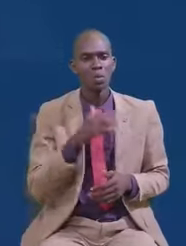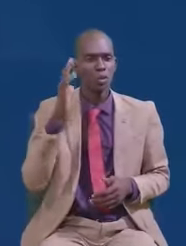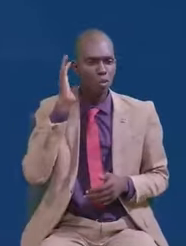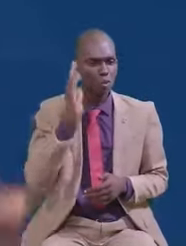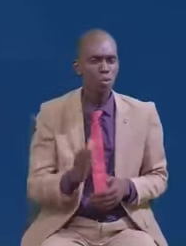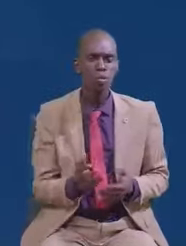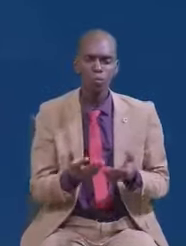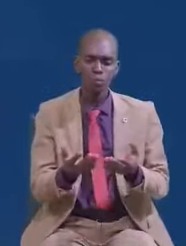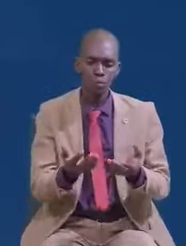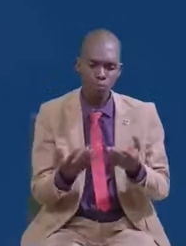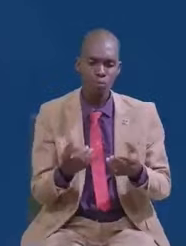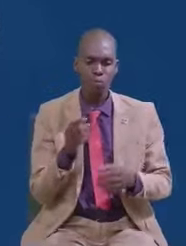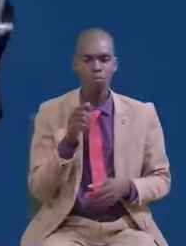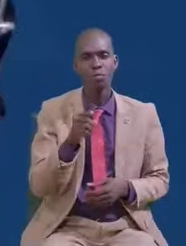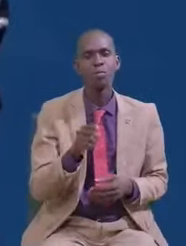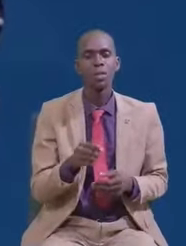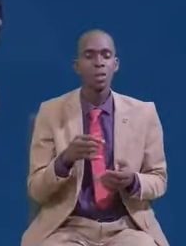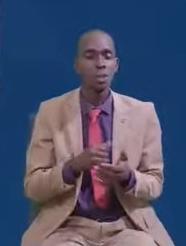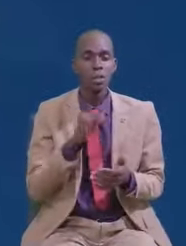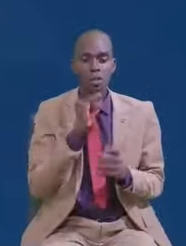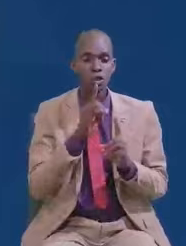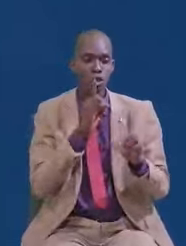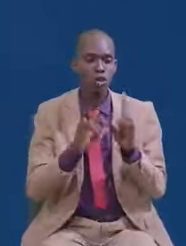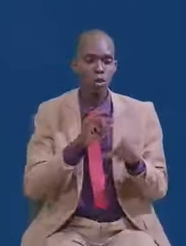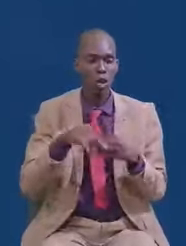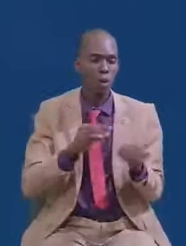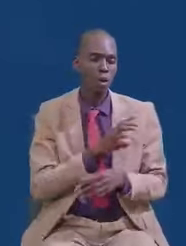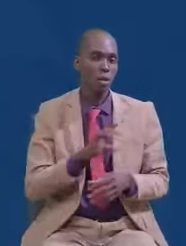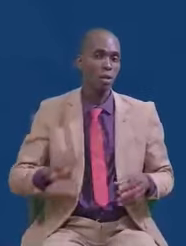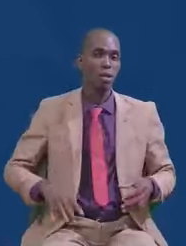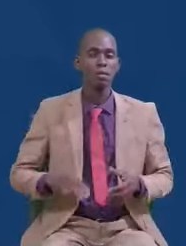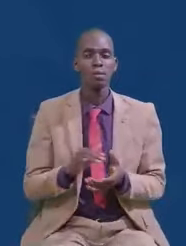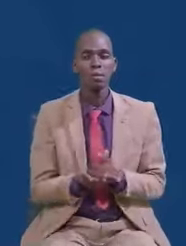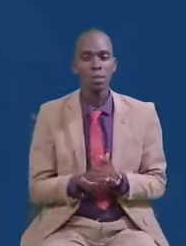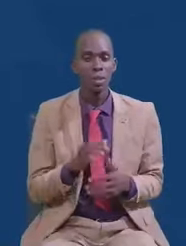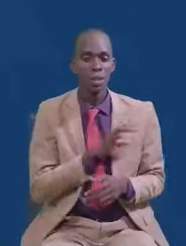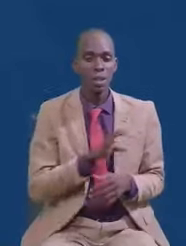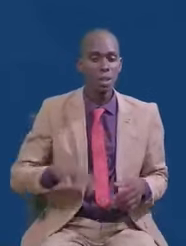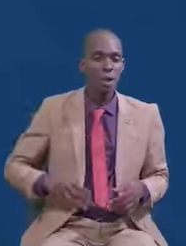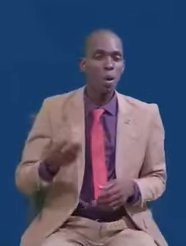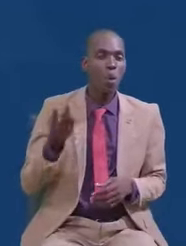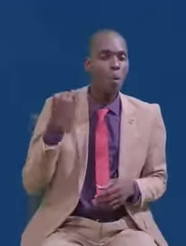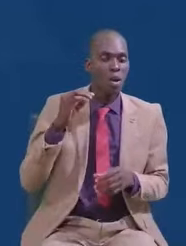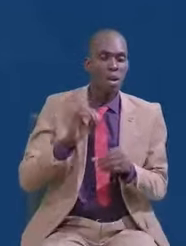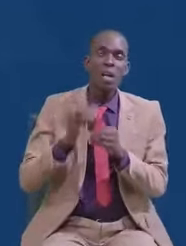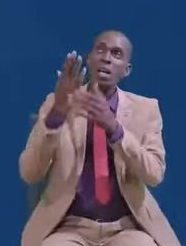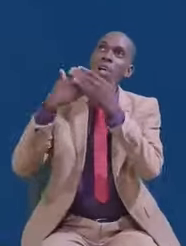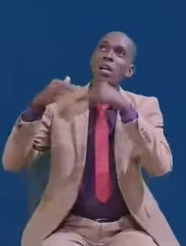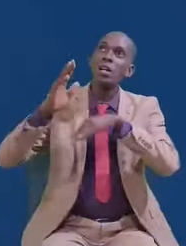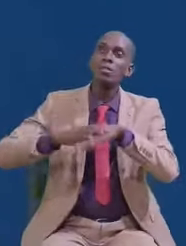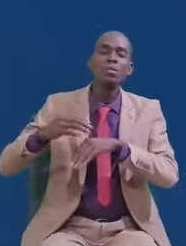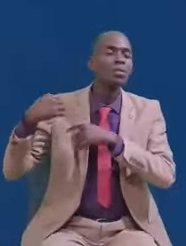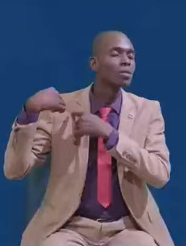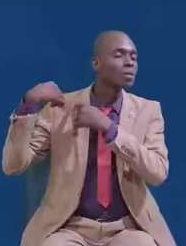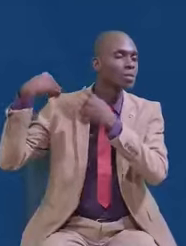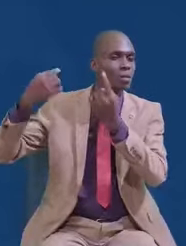Et son aspect n'avait rien pour nous plaire. Cela parle de Christ. Il était au ciel de toute éternité.